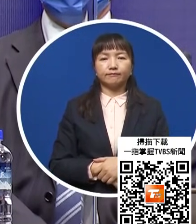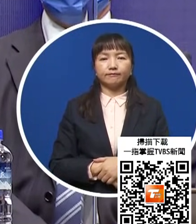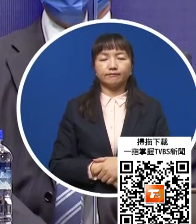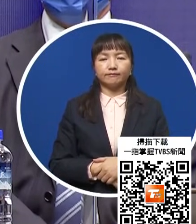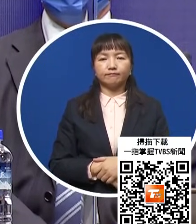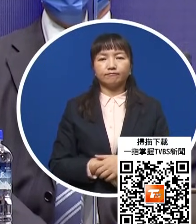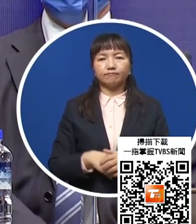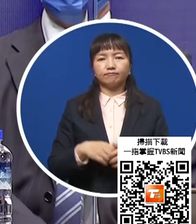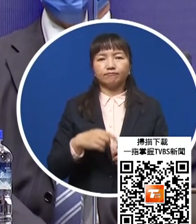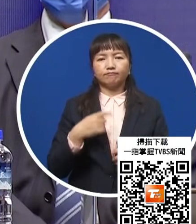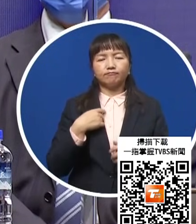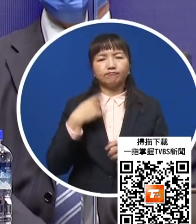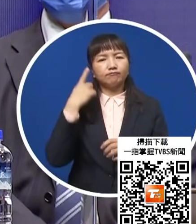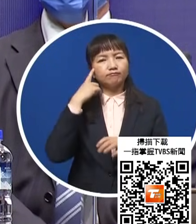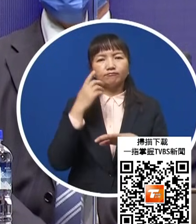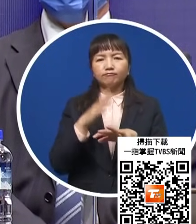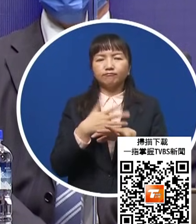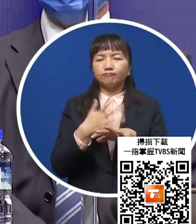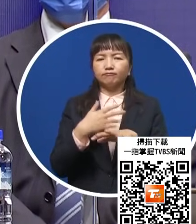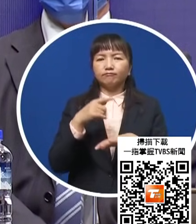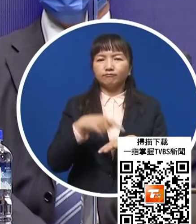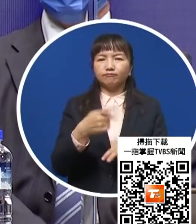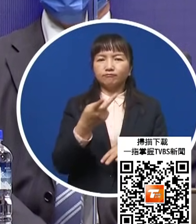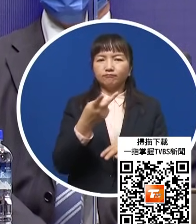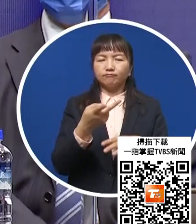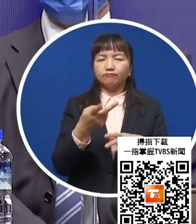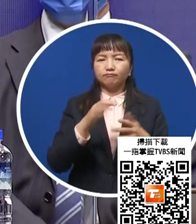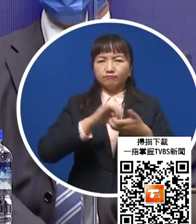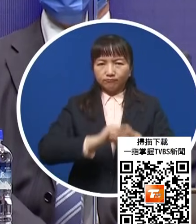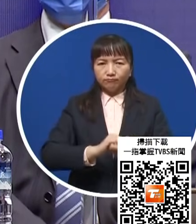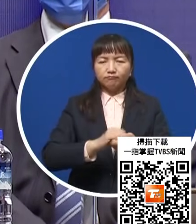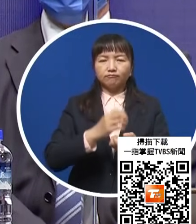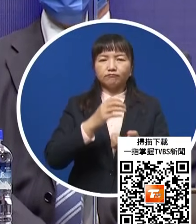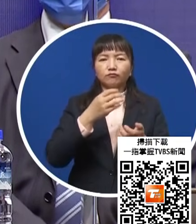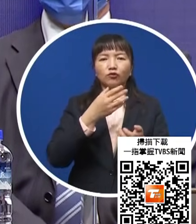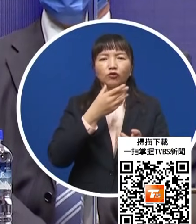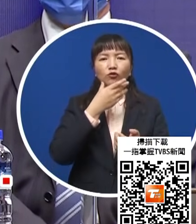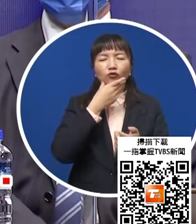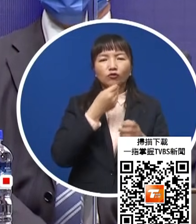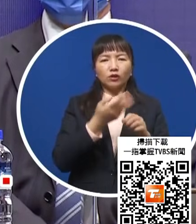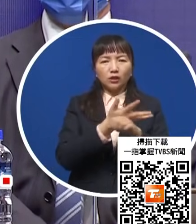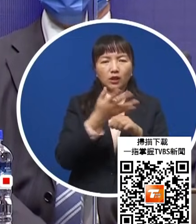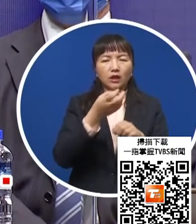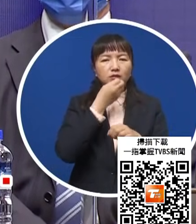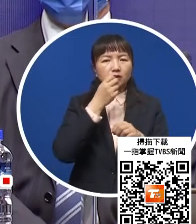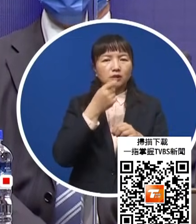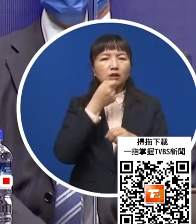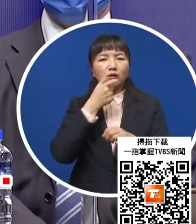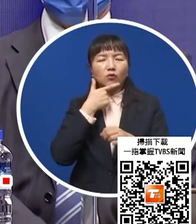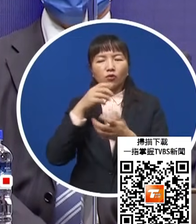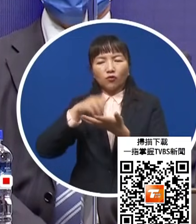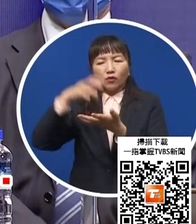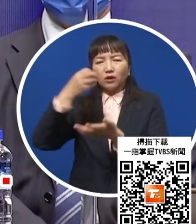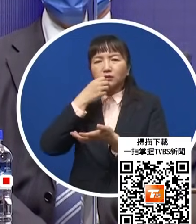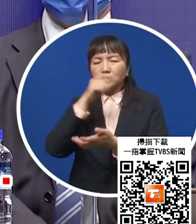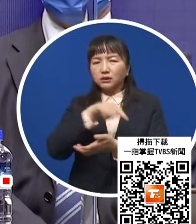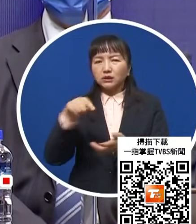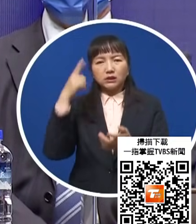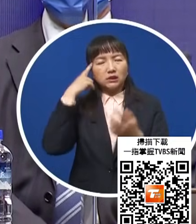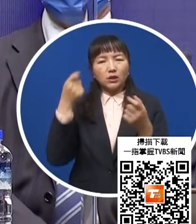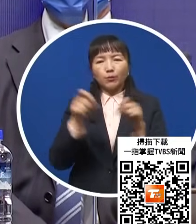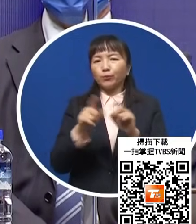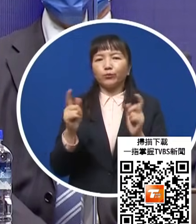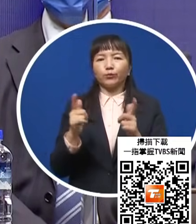我倒不认为这个两个就是福岛食品就是等于核实，核实是